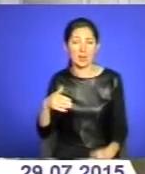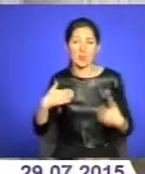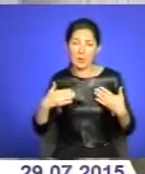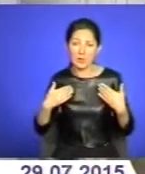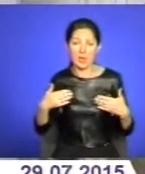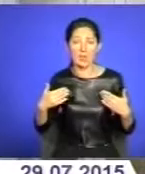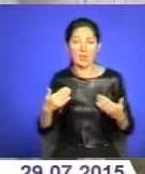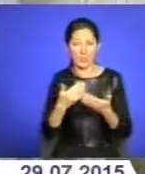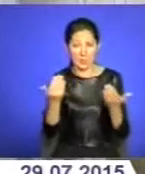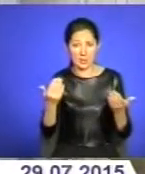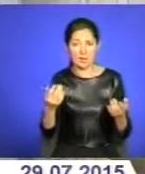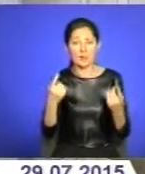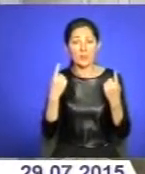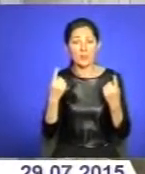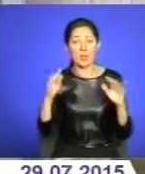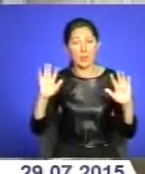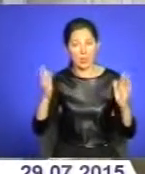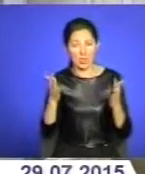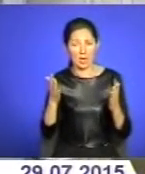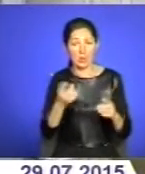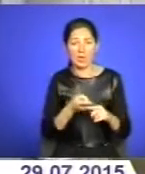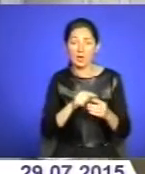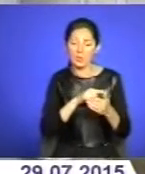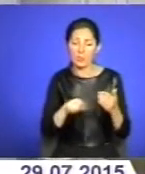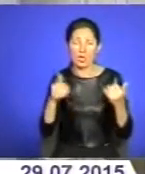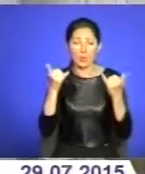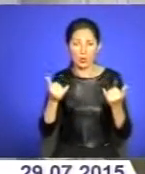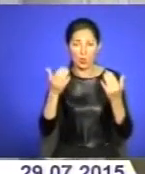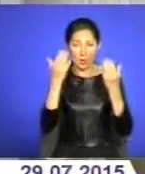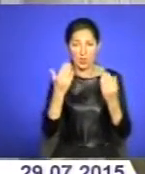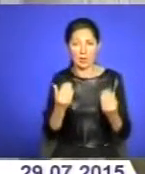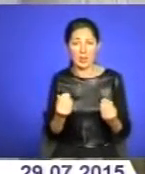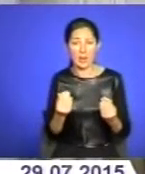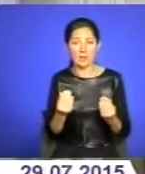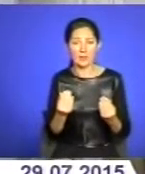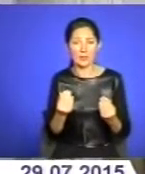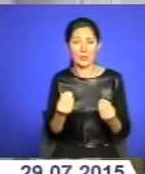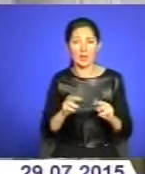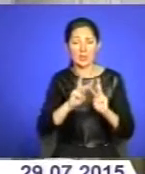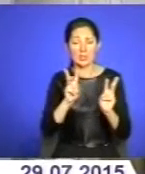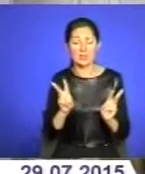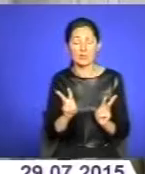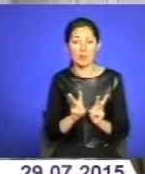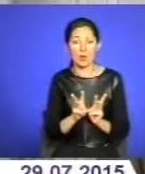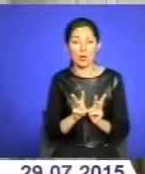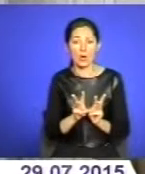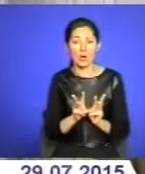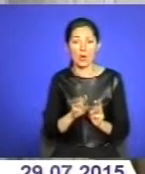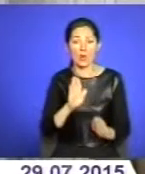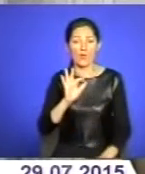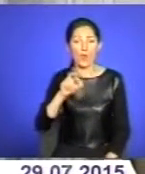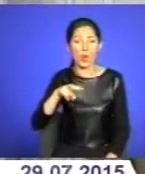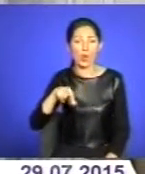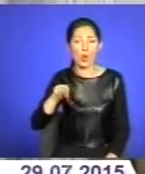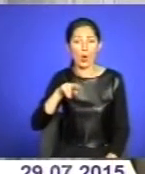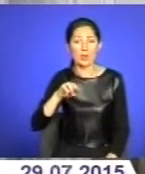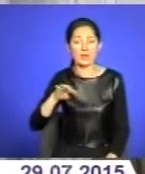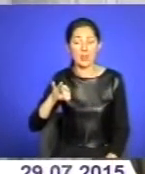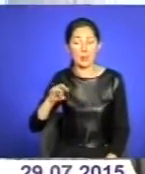подіями, які ми відмічаємо сьогодні. Днем святого Володимира